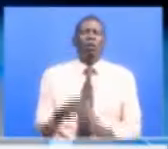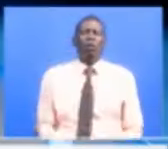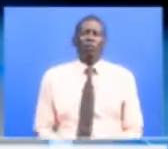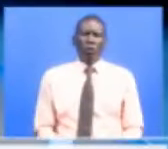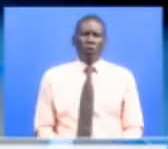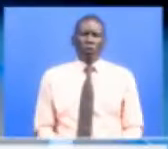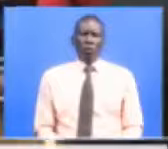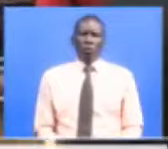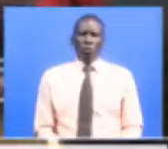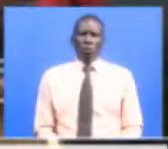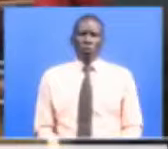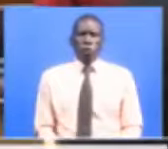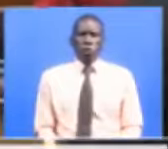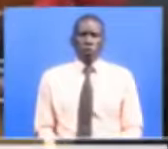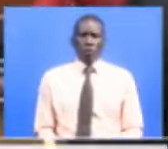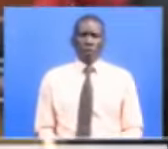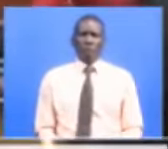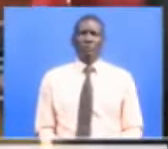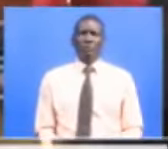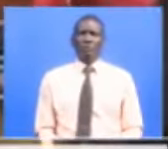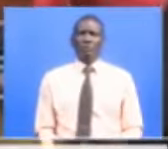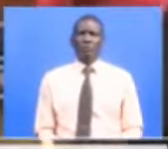tanzia.